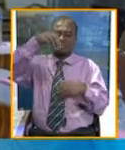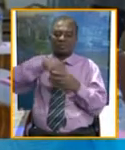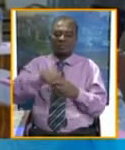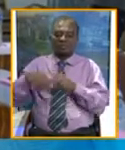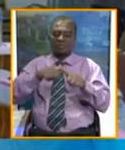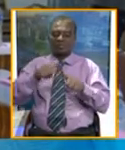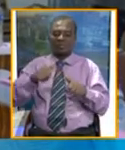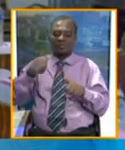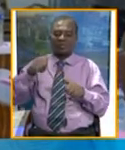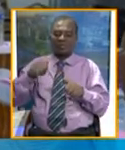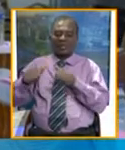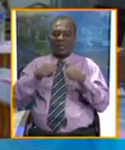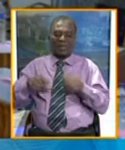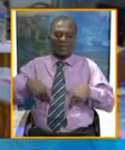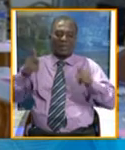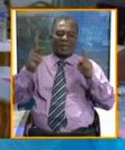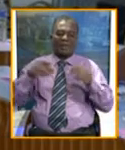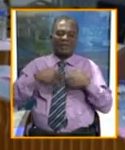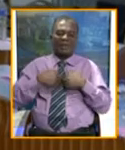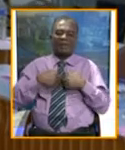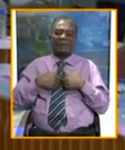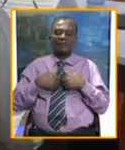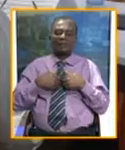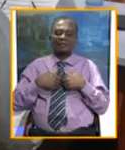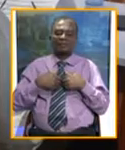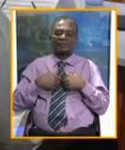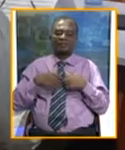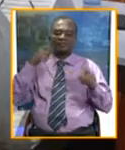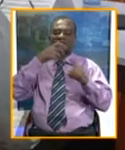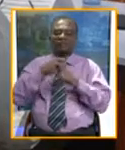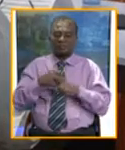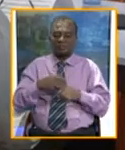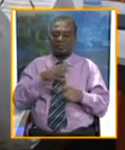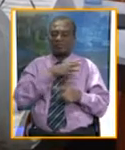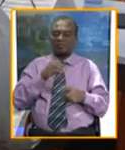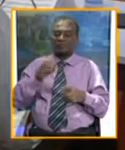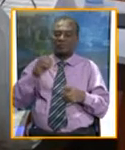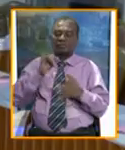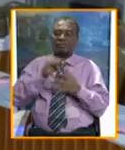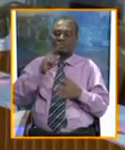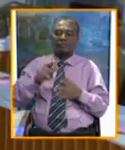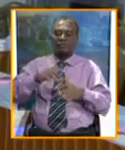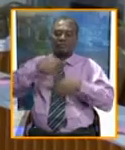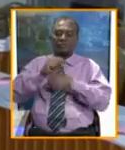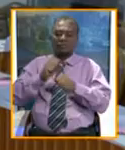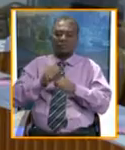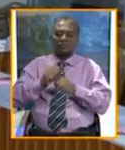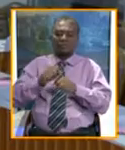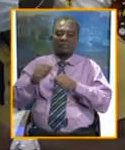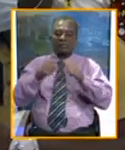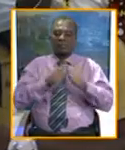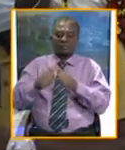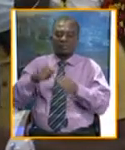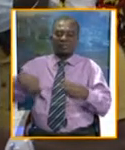nos activités, ça permet d'avoir un impact quantifiable et mesurable. Et donc, c'est de créer une synergie, mais